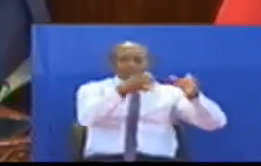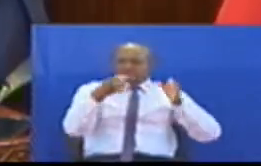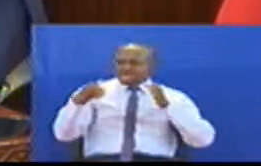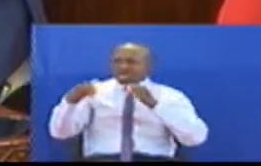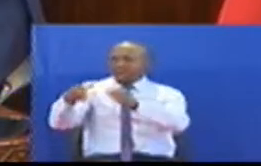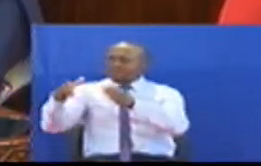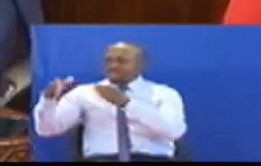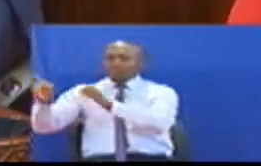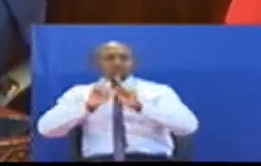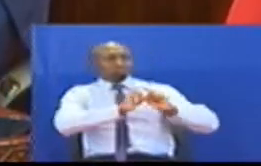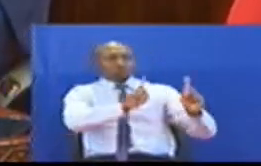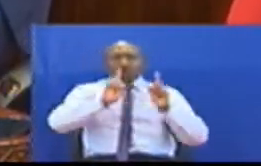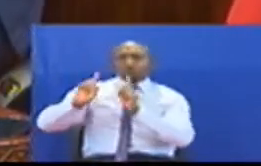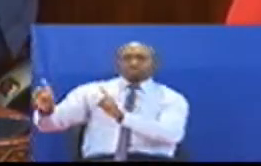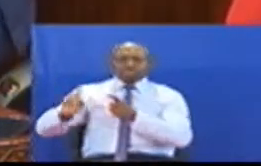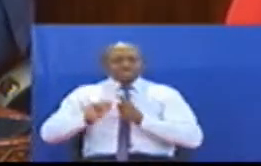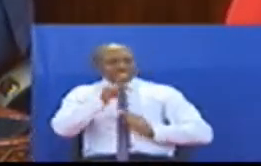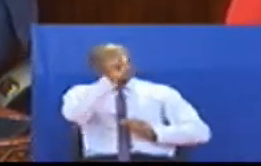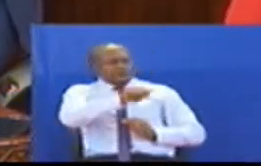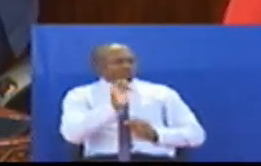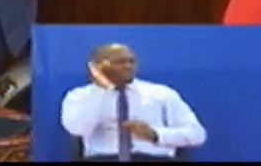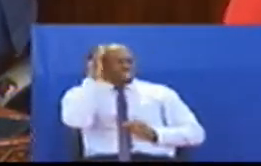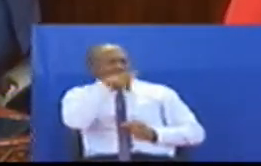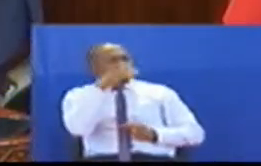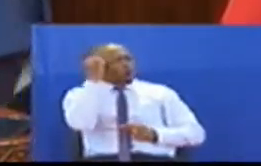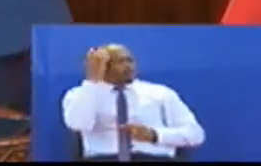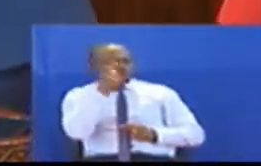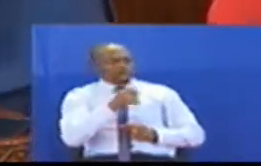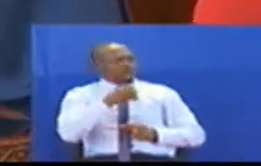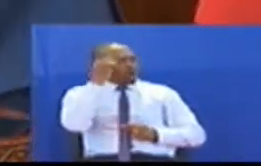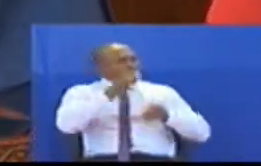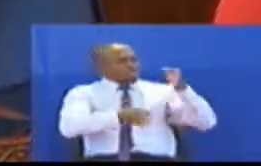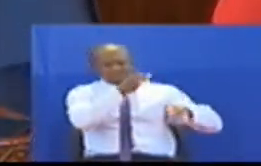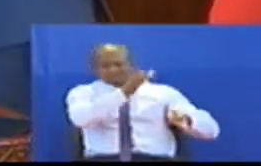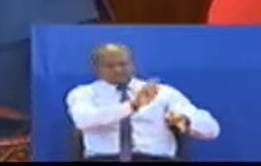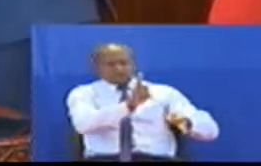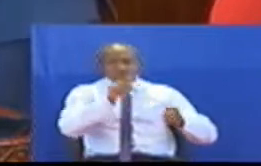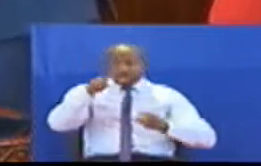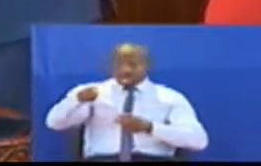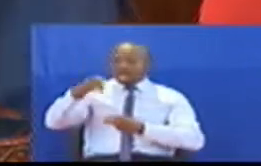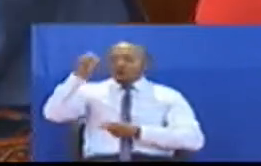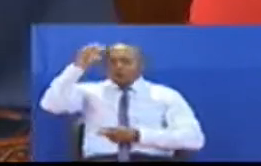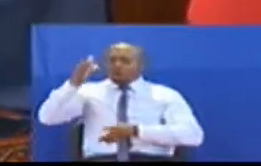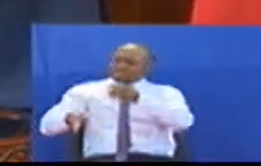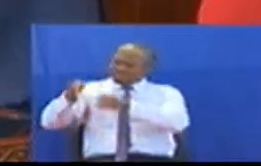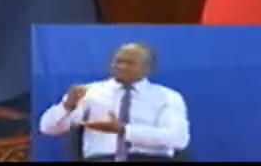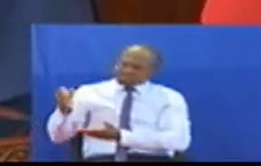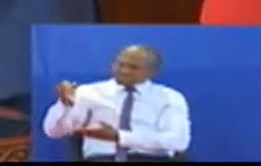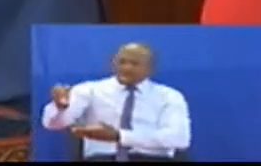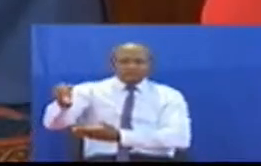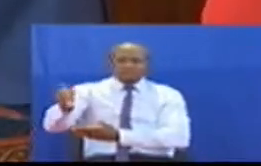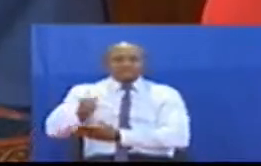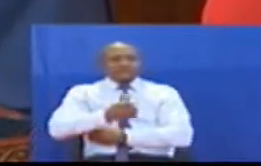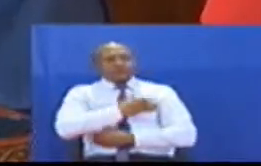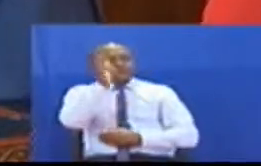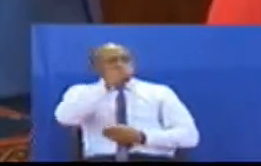fulani ile kwa ajili ya wanaohisiwa tu. Haina mgonjwa. Kambi fulani hii ni kwa ajili ya wagonjwa tu. Haina mtu